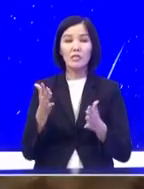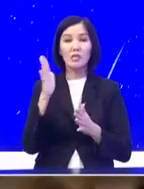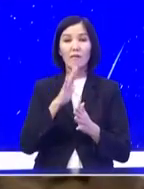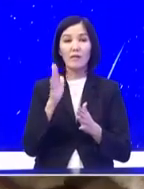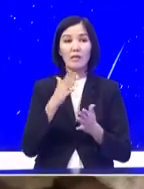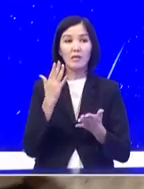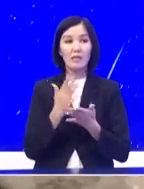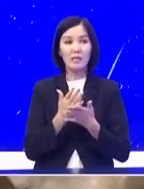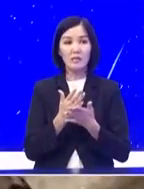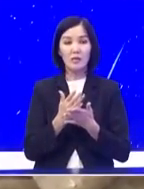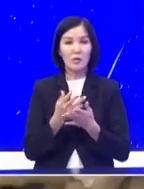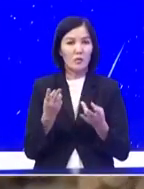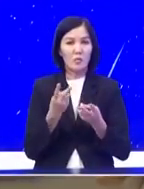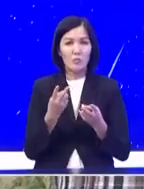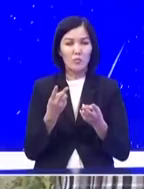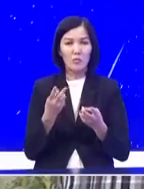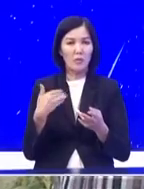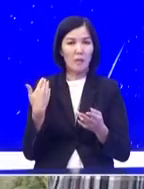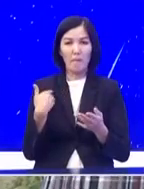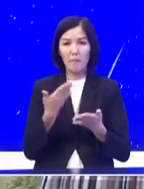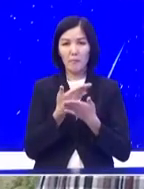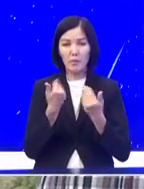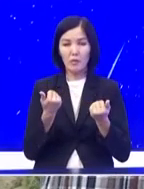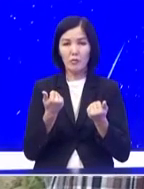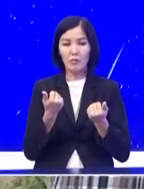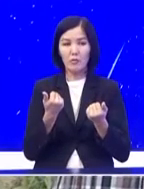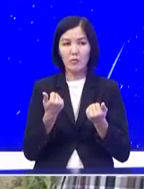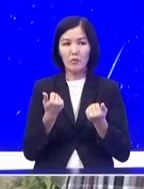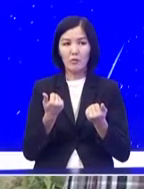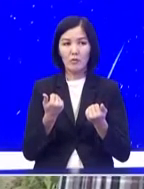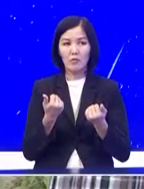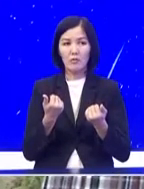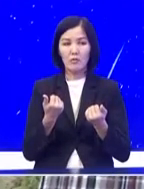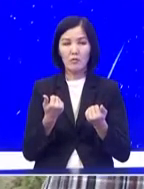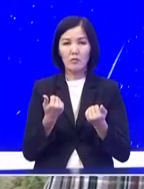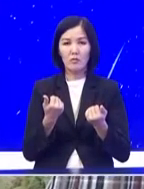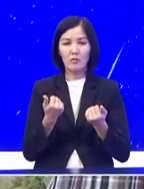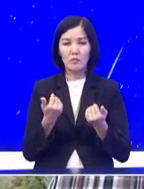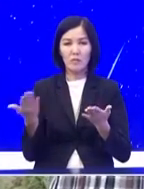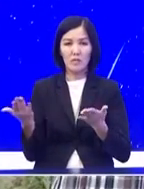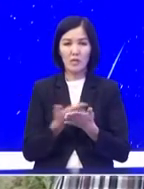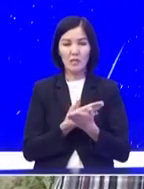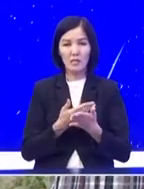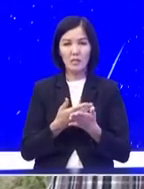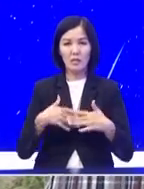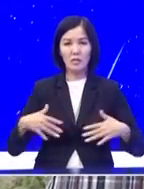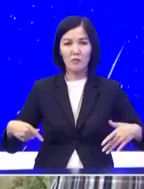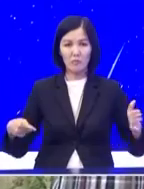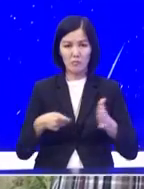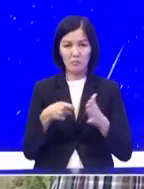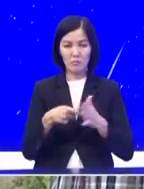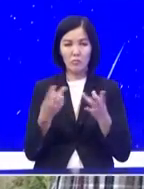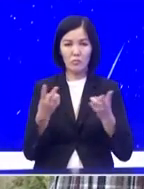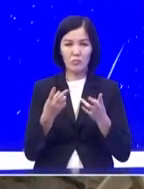приходит, но ее уже толку нет поливать. Теперь только остается полить и скосить на скором,